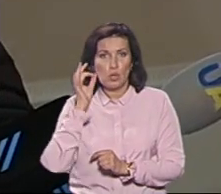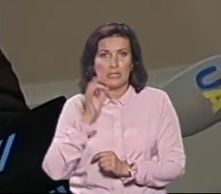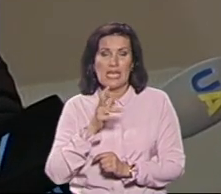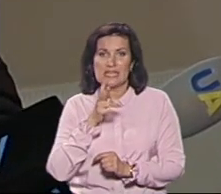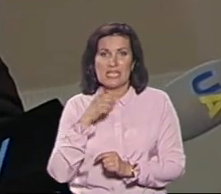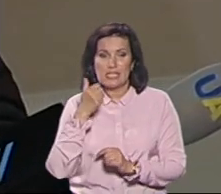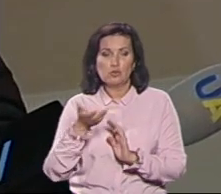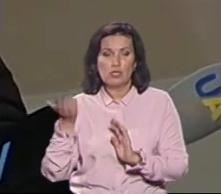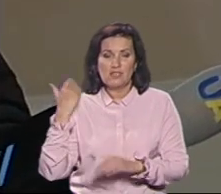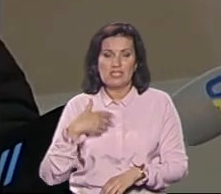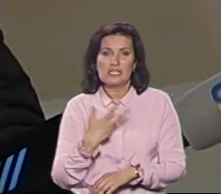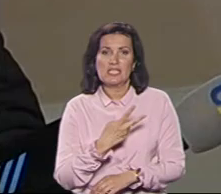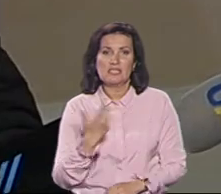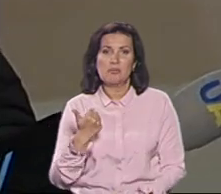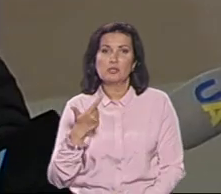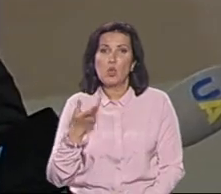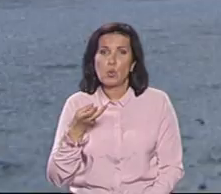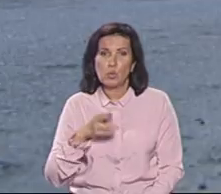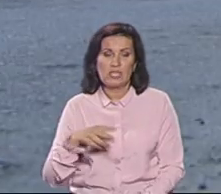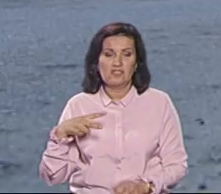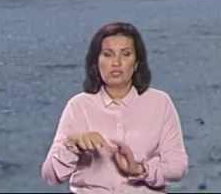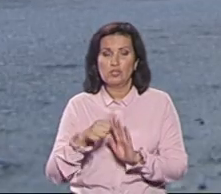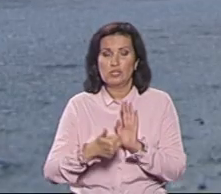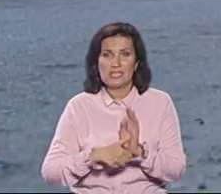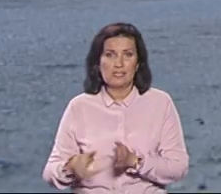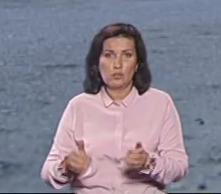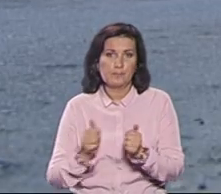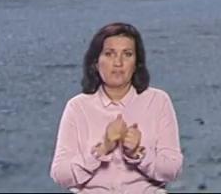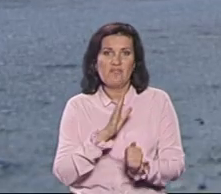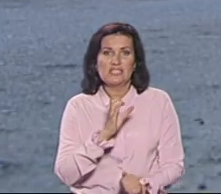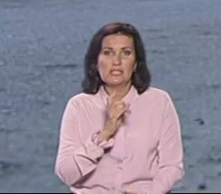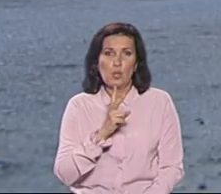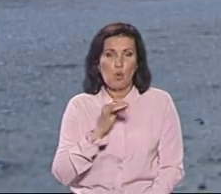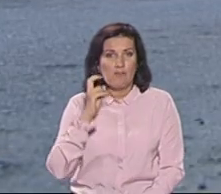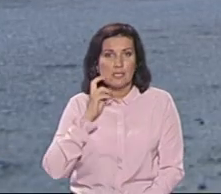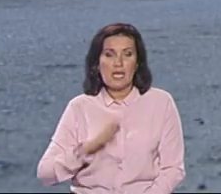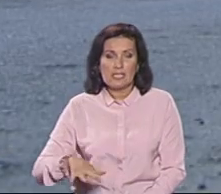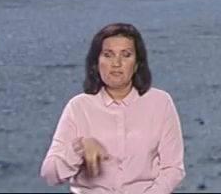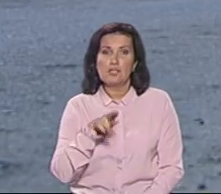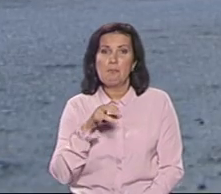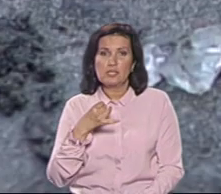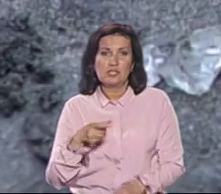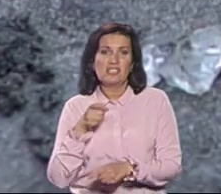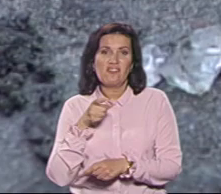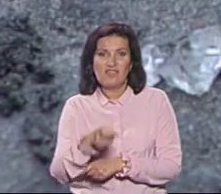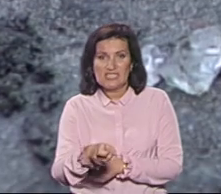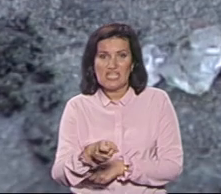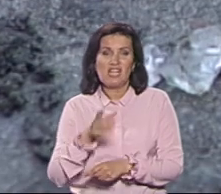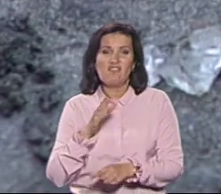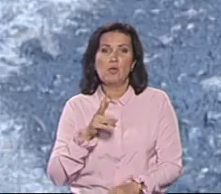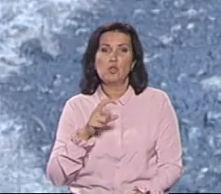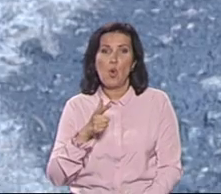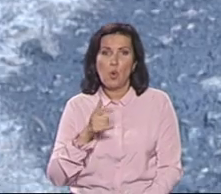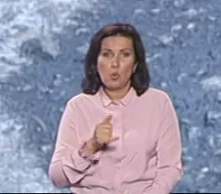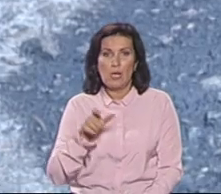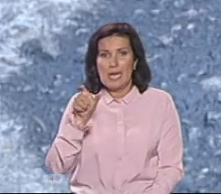трирічної давнини. 31 грудня 2016-го на дорозі неподалік Василькова на Київщині Пашинський вистрілив із пістолета в ногу